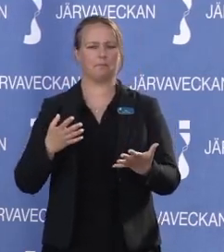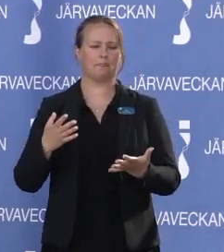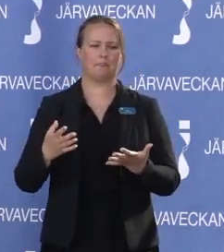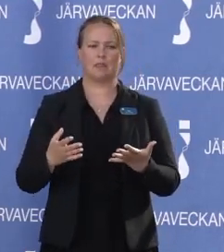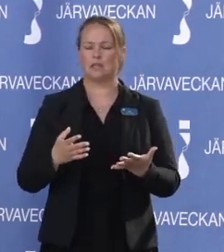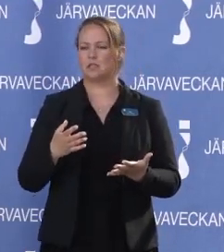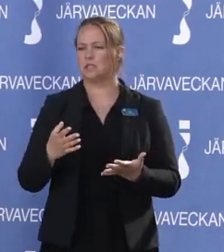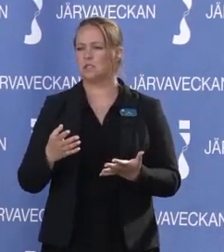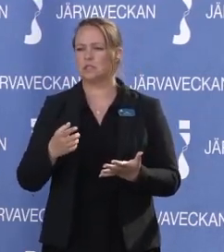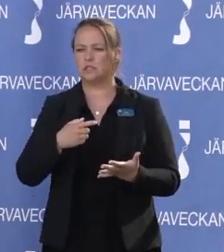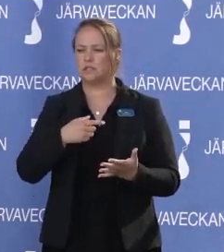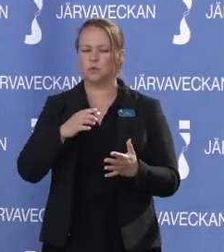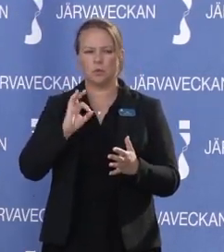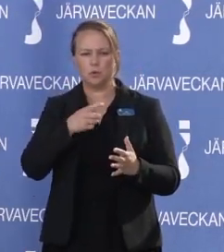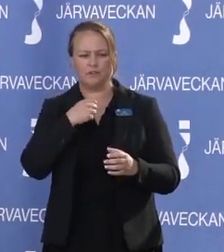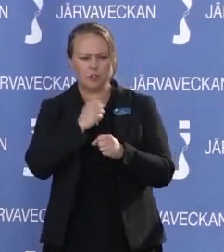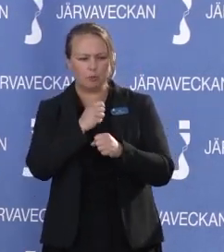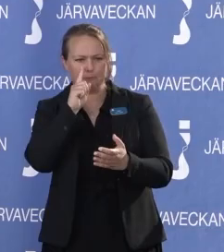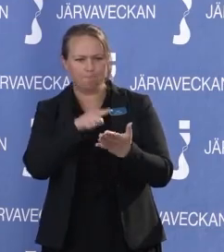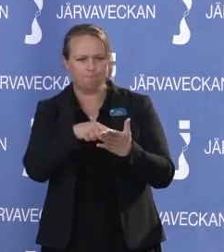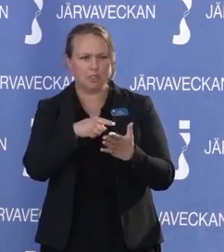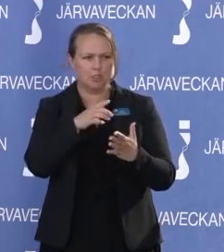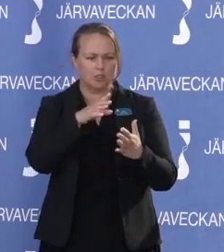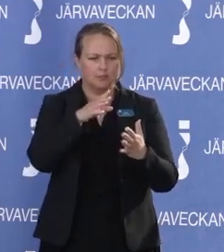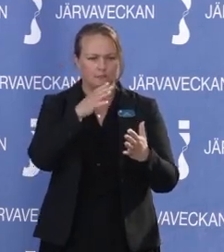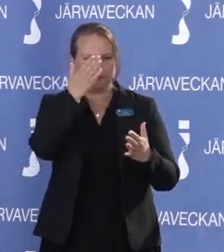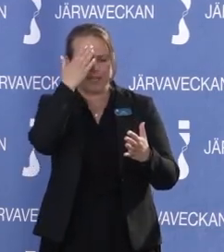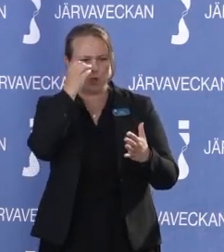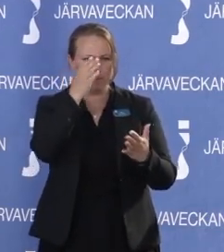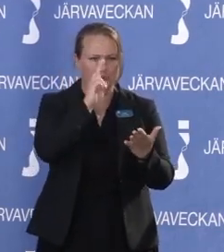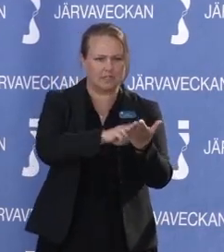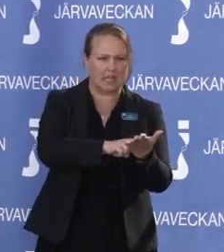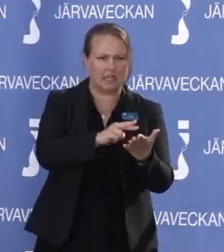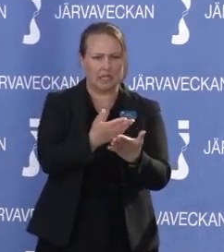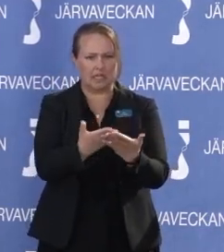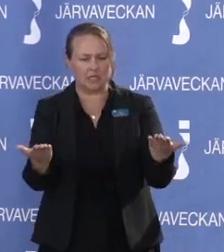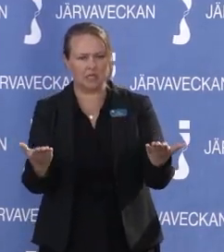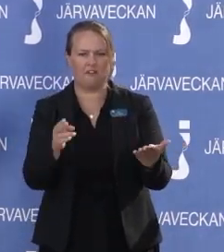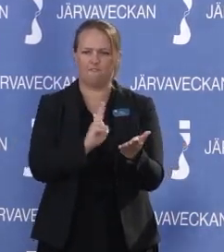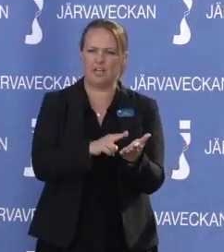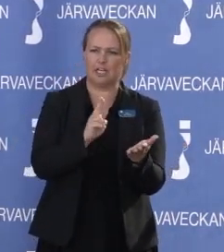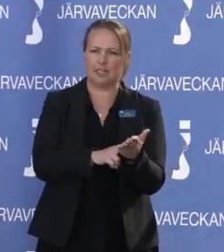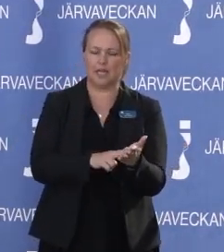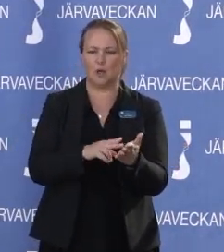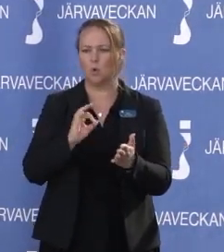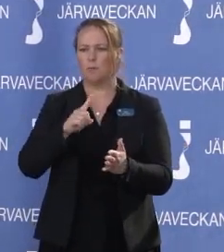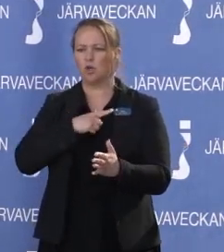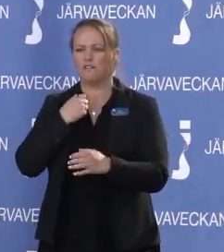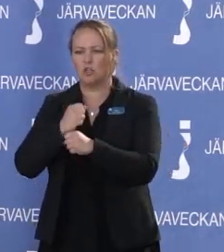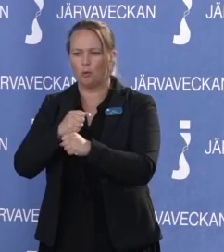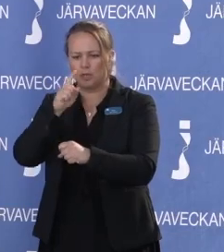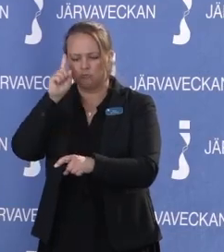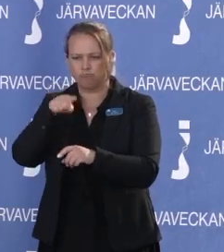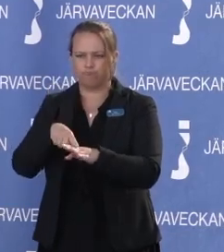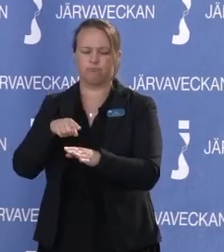att verifiera fakta, vilket enormt jobb det ligger bakom ett gräv och hur våra arbetsmetoder